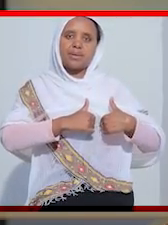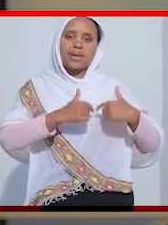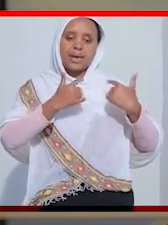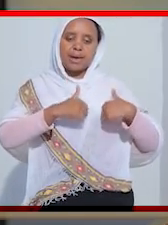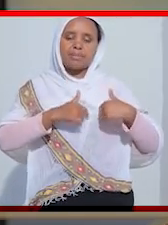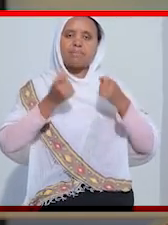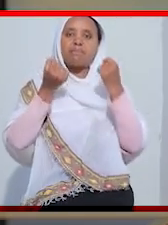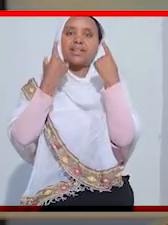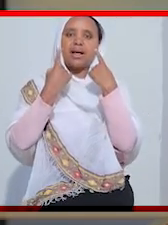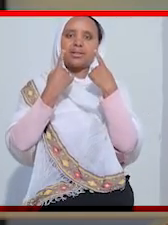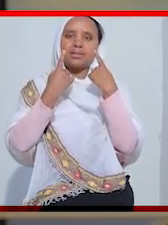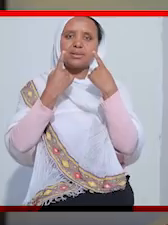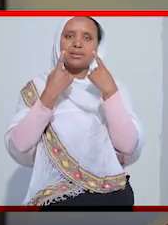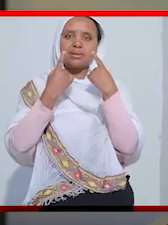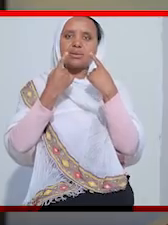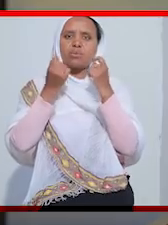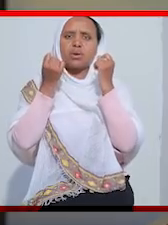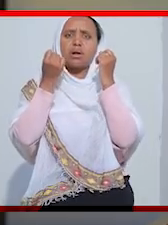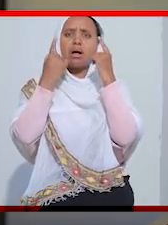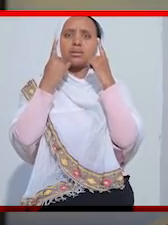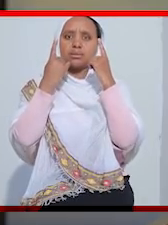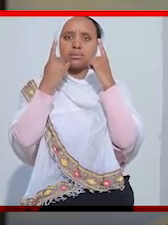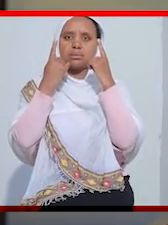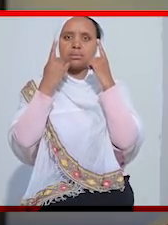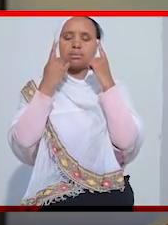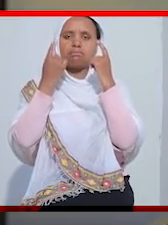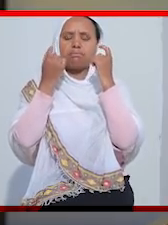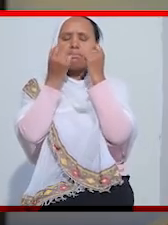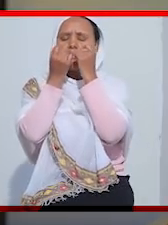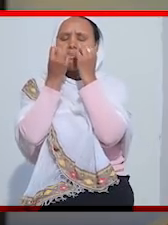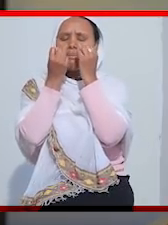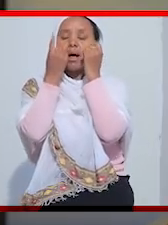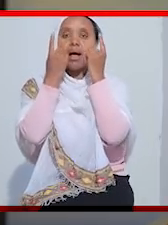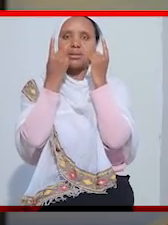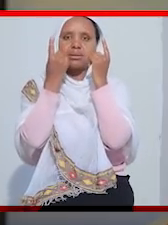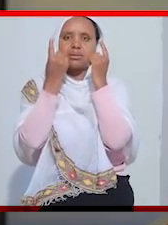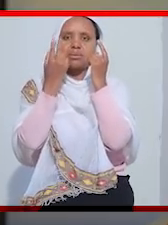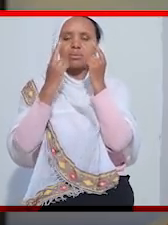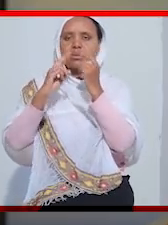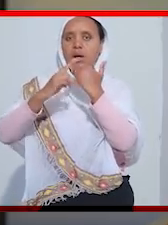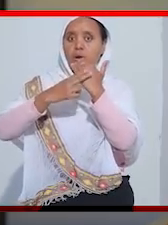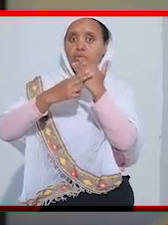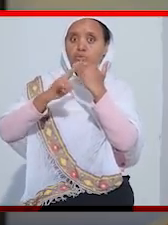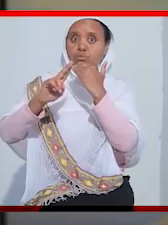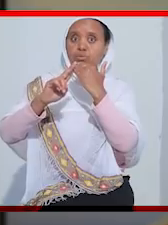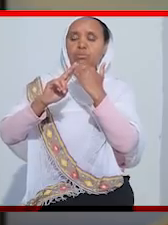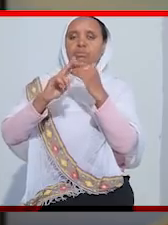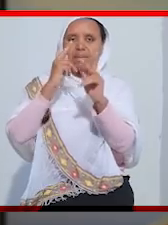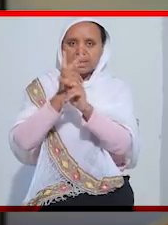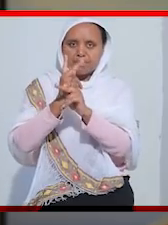ልብ፣ የልብን መትጋት ወንቅሃት መንቃት